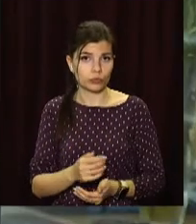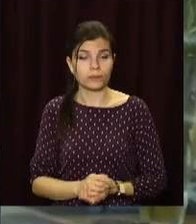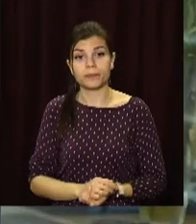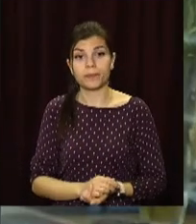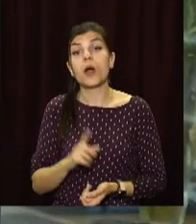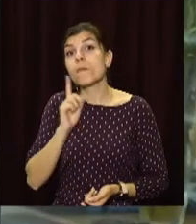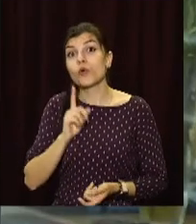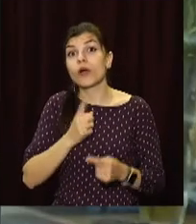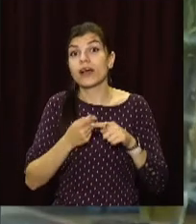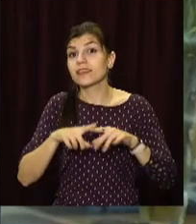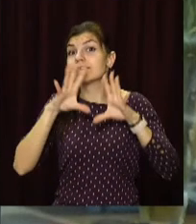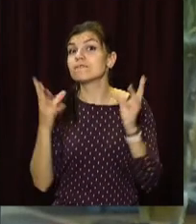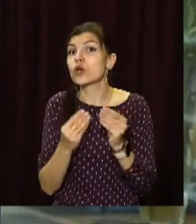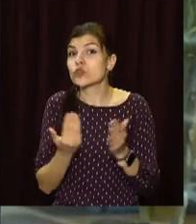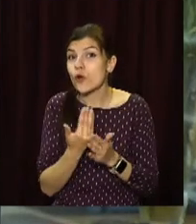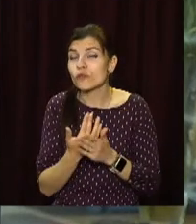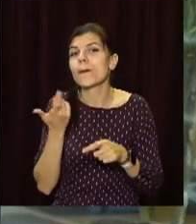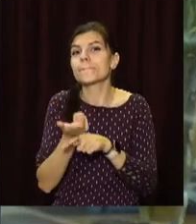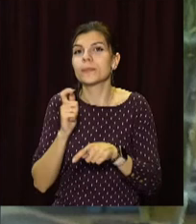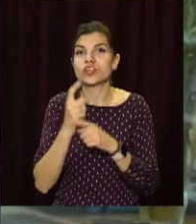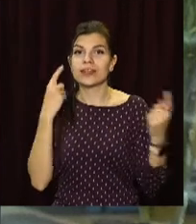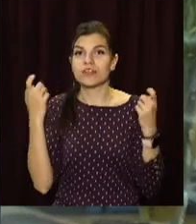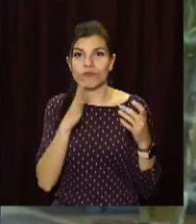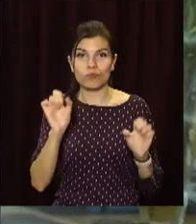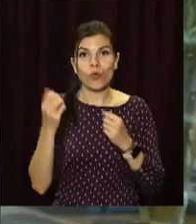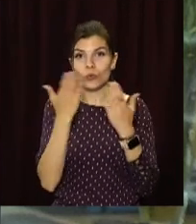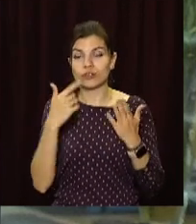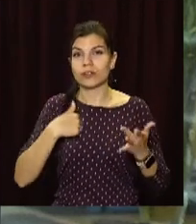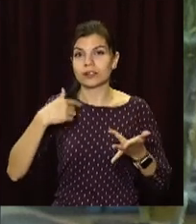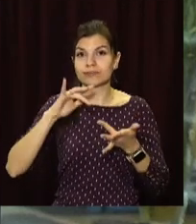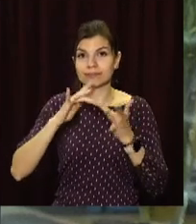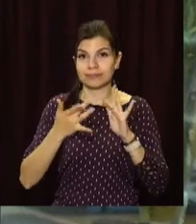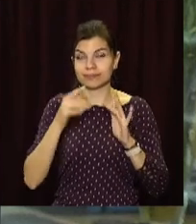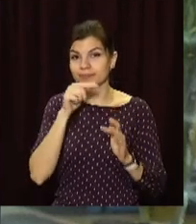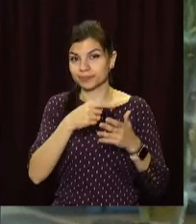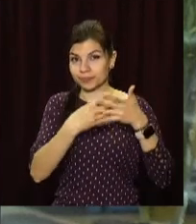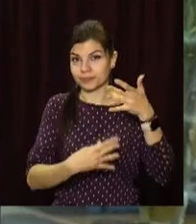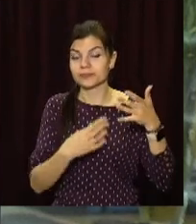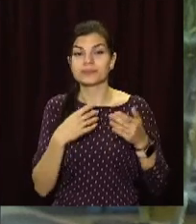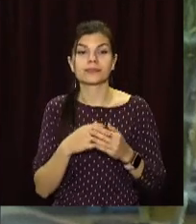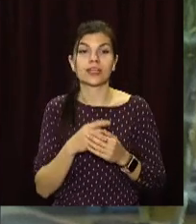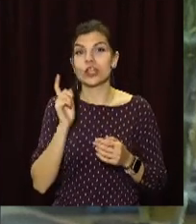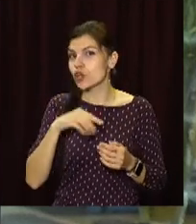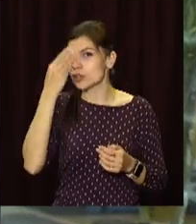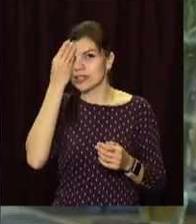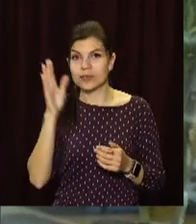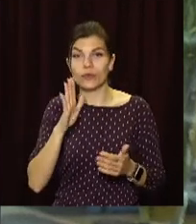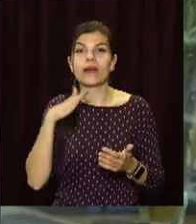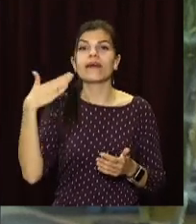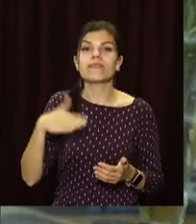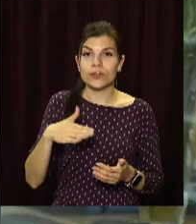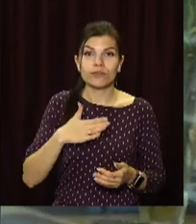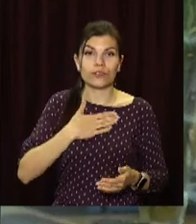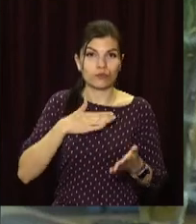І поки що це всі новини. Більше інформації ви зможете прочитати на нашому сайті opentv.media. Також не забувайте про сюжети